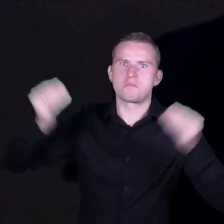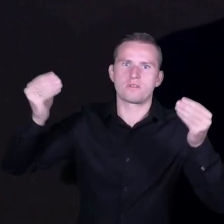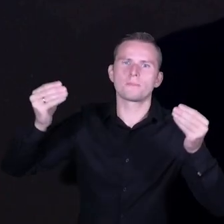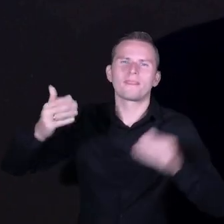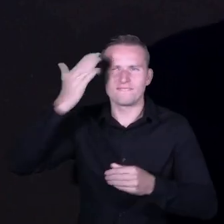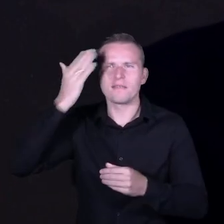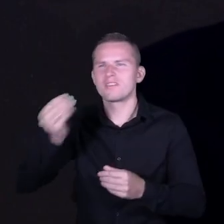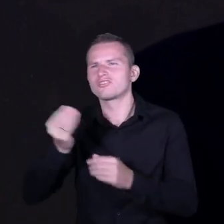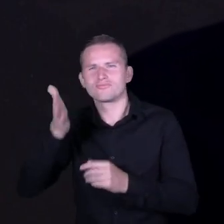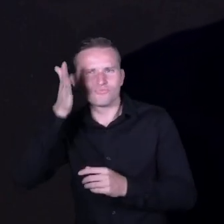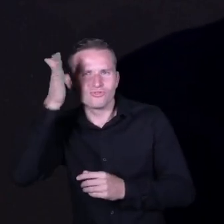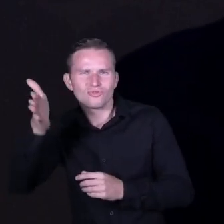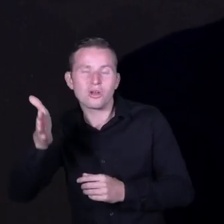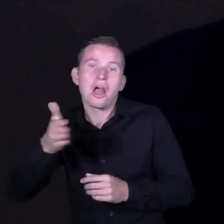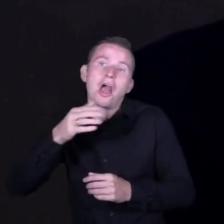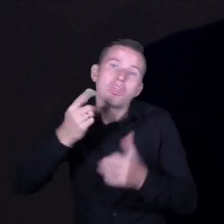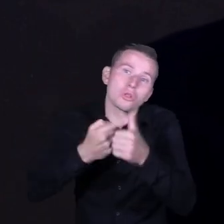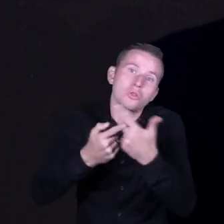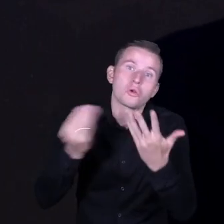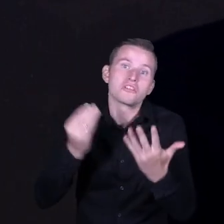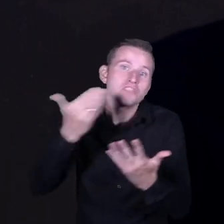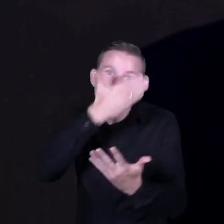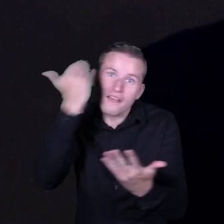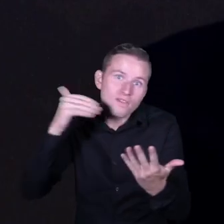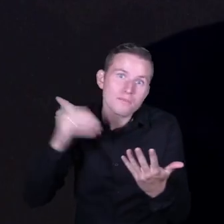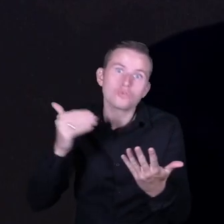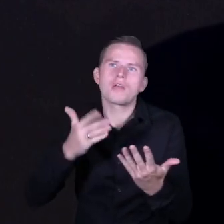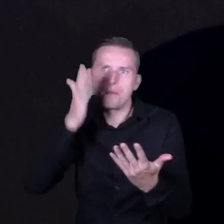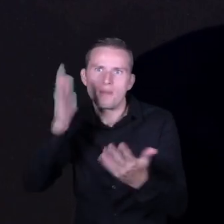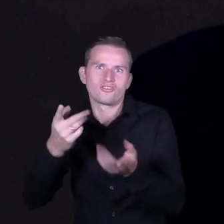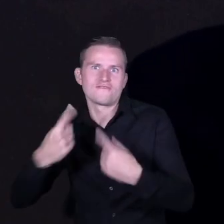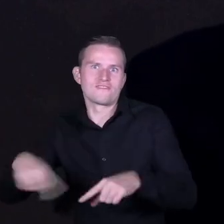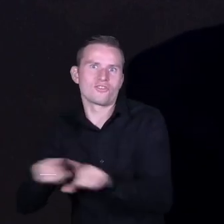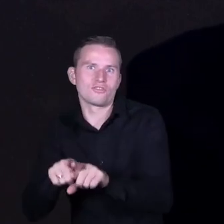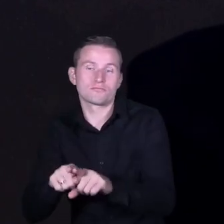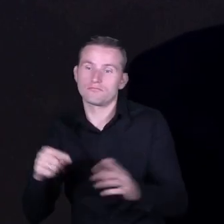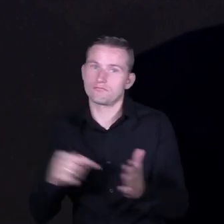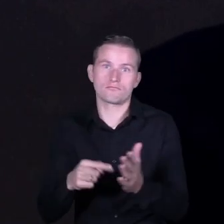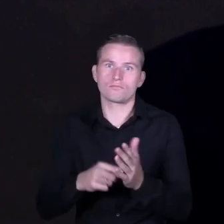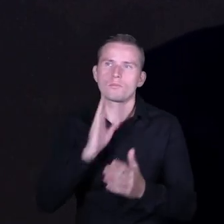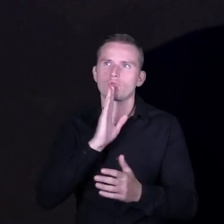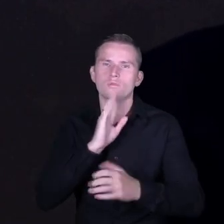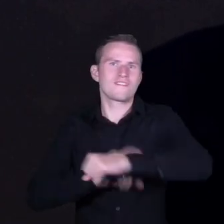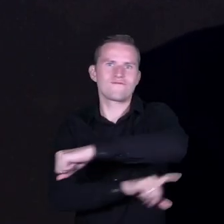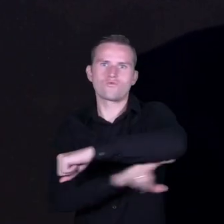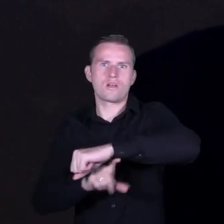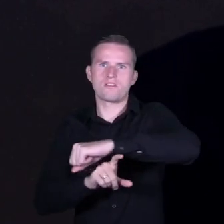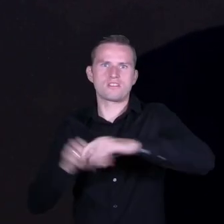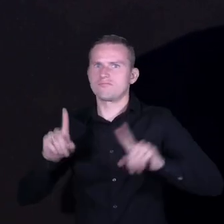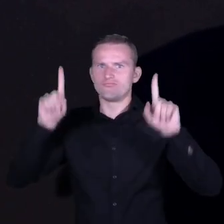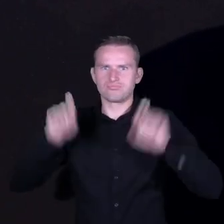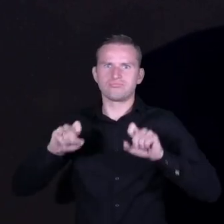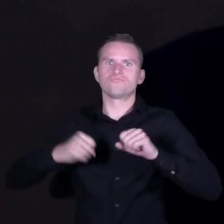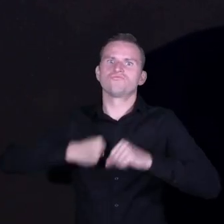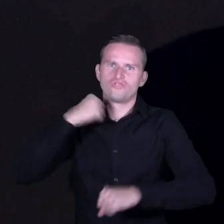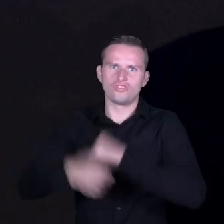jeszcze, o których jeszcze nie wiemy być może. Zatem to jest fundamentalny punkt wyjścia do tego, żeby